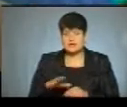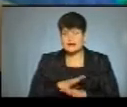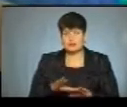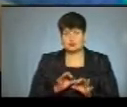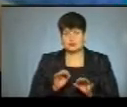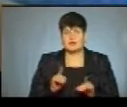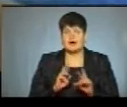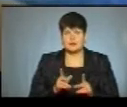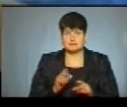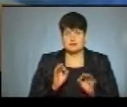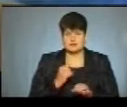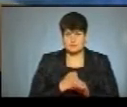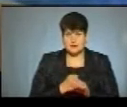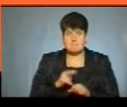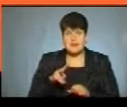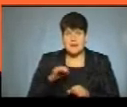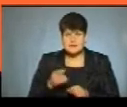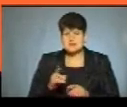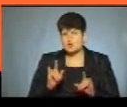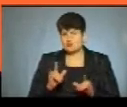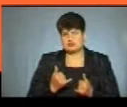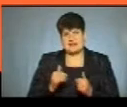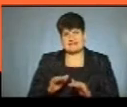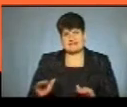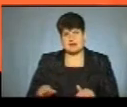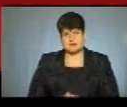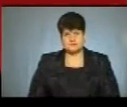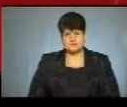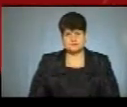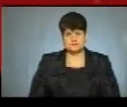І тому я думаю, що Пласт – це дуже круто для дітей.